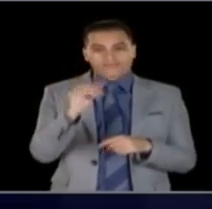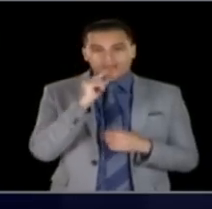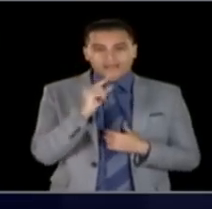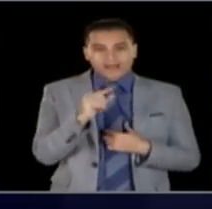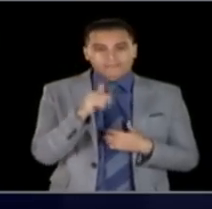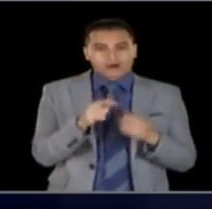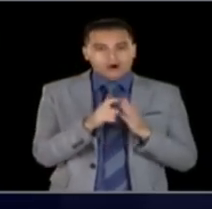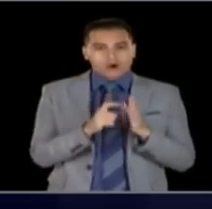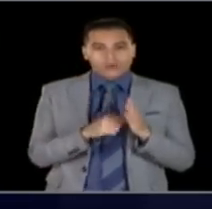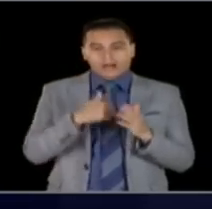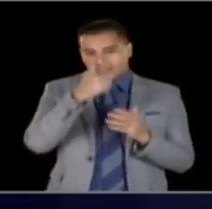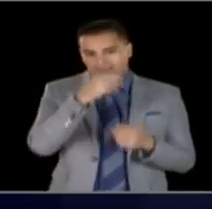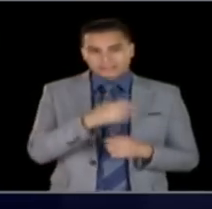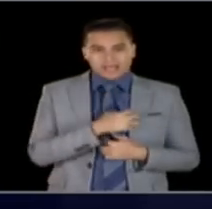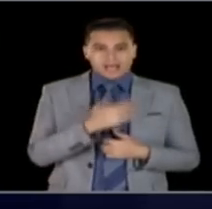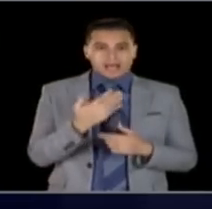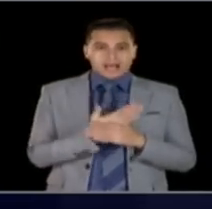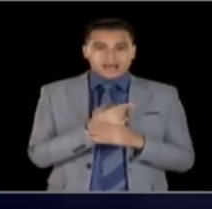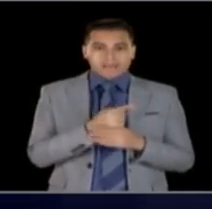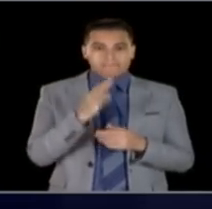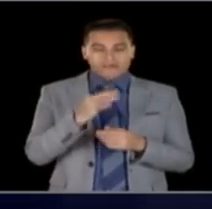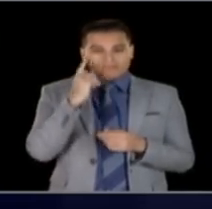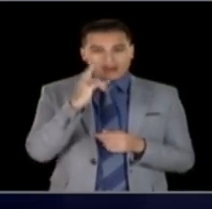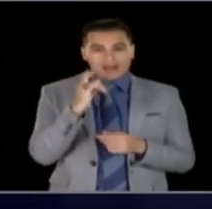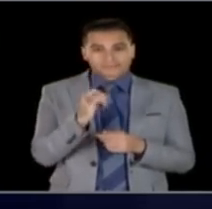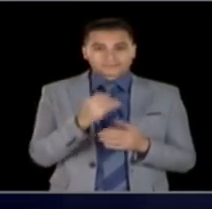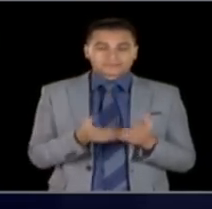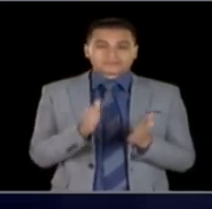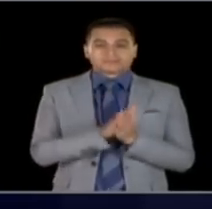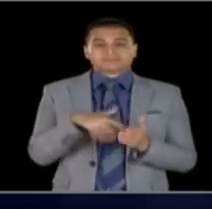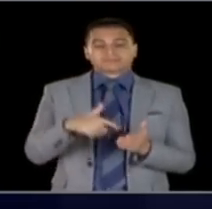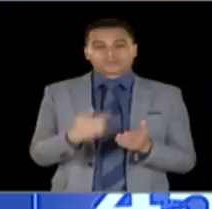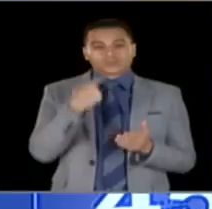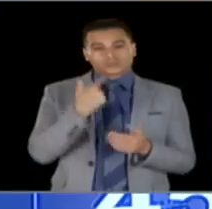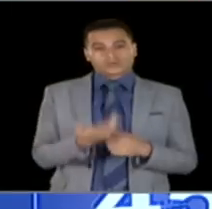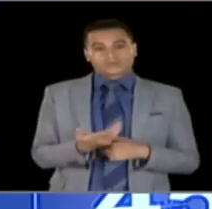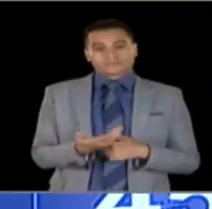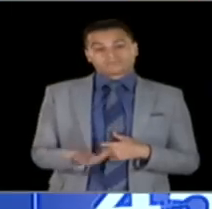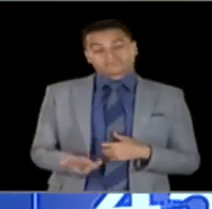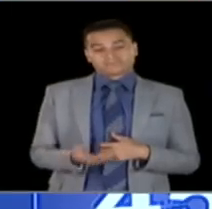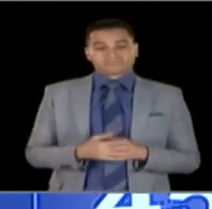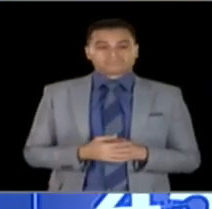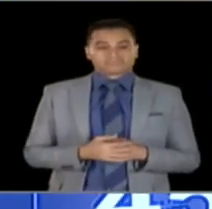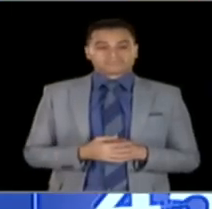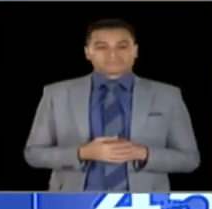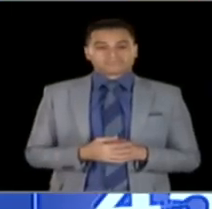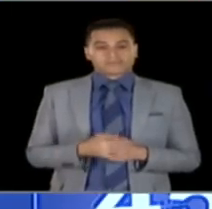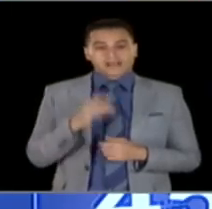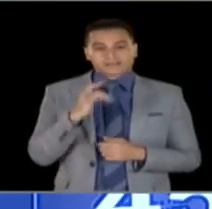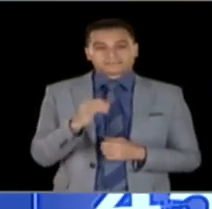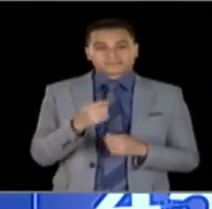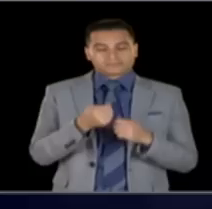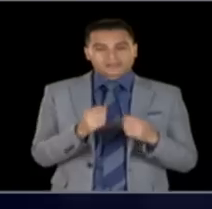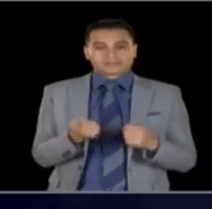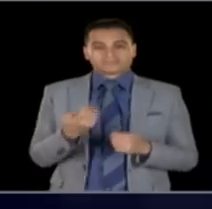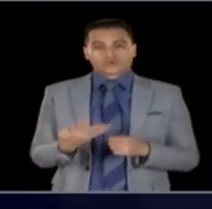كلامي. أنا زعلان والله. أنا ما أعرف إن 50 كانت هتبقى 60. للأسف الشديد 50